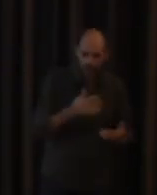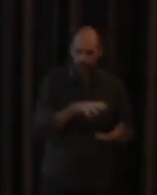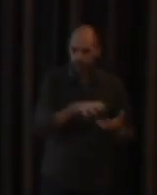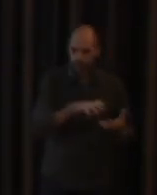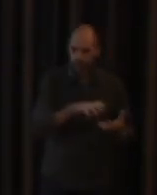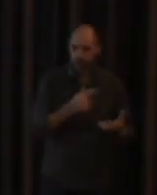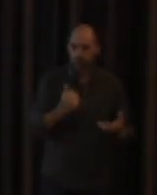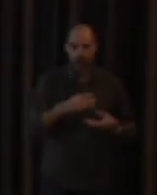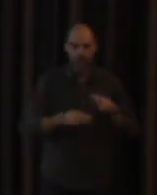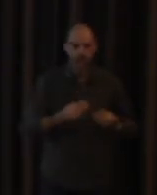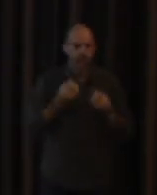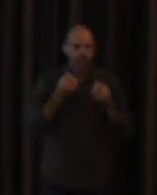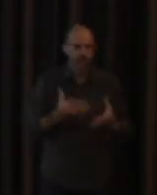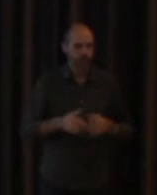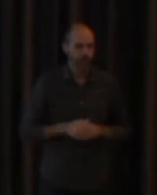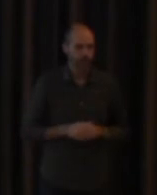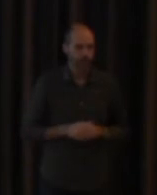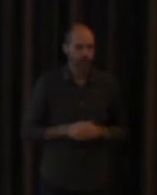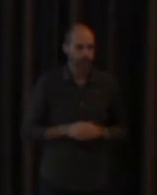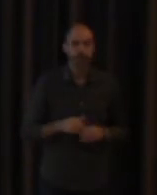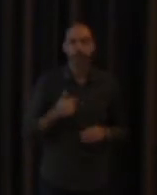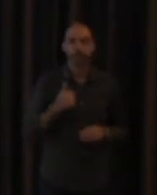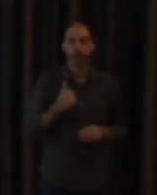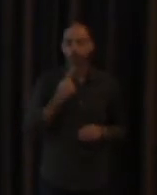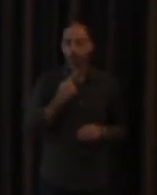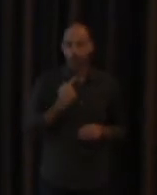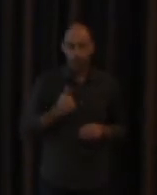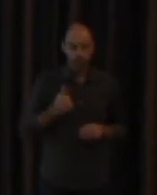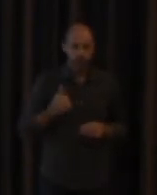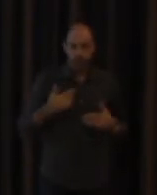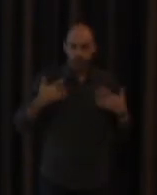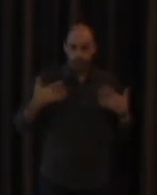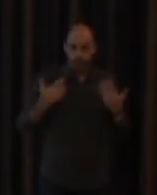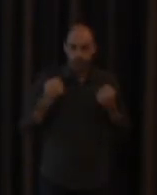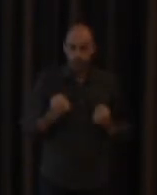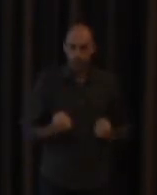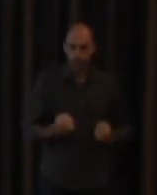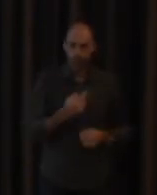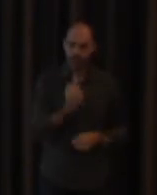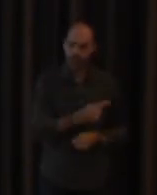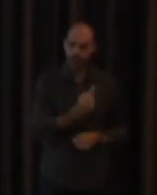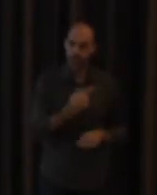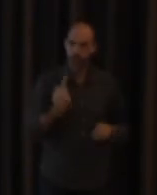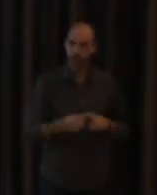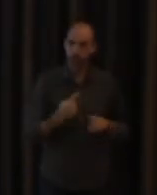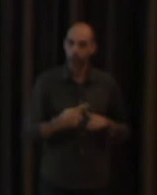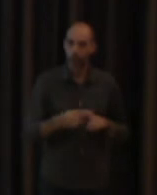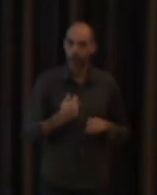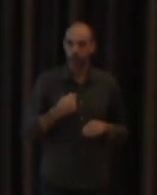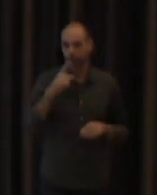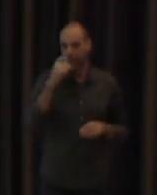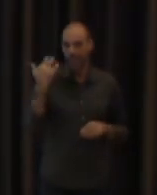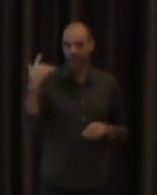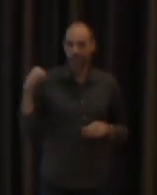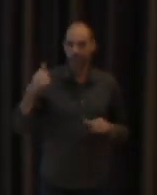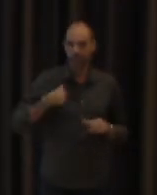complexa. Jo us he de confessar que a mi em fa molta il·lusió que avui sigui aquí la Gemma Rigau, perquè fa uns quants anys, quan jo tenia